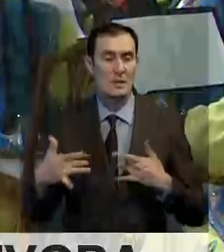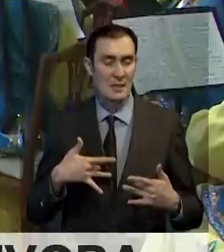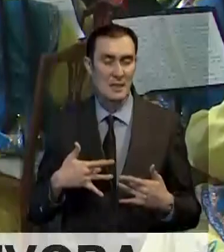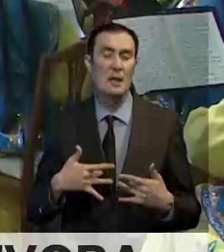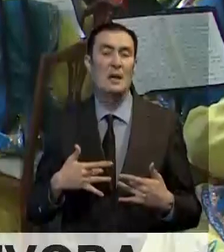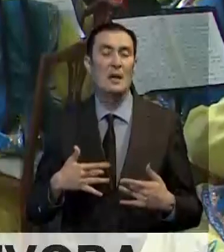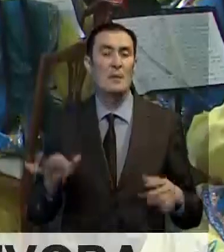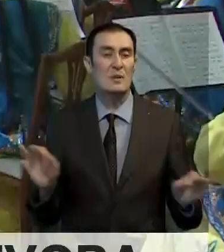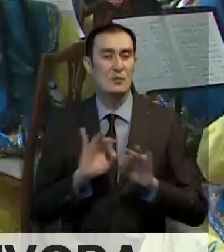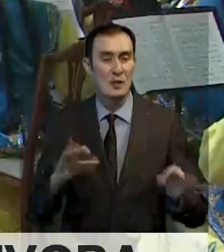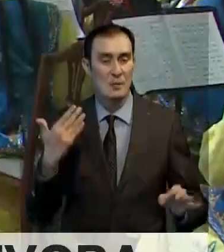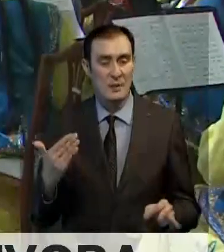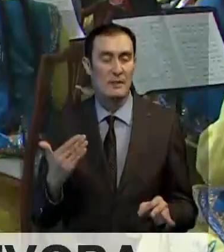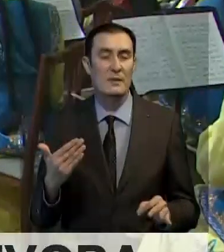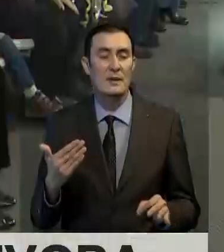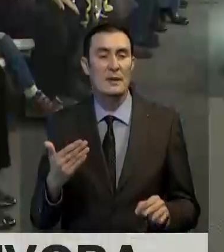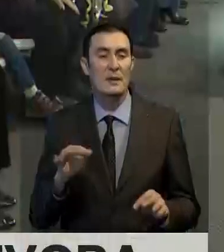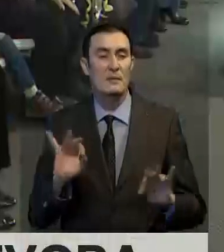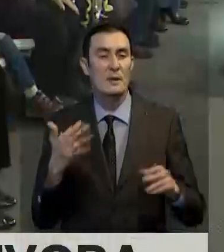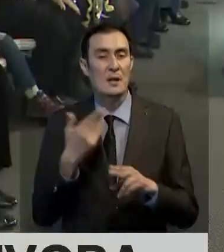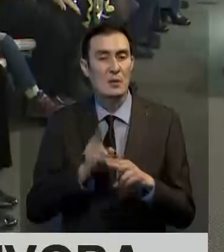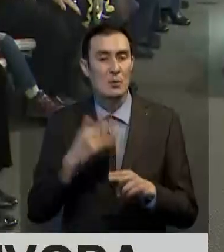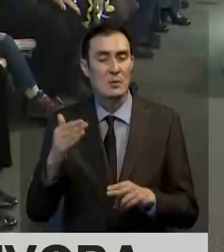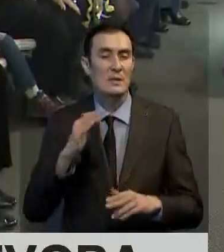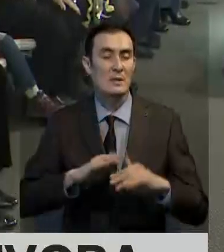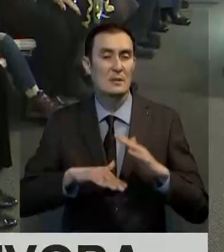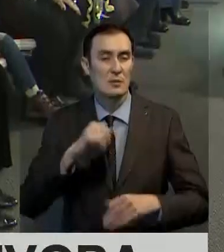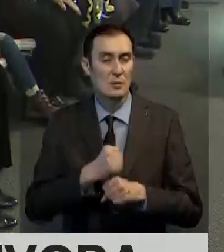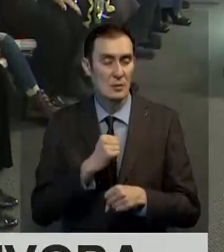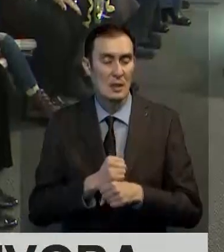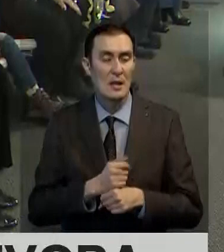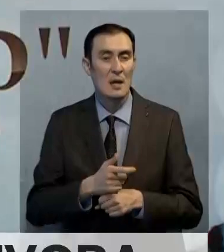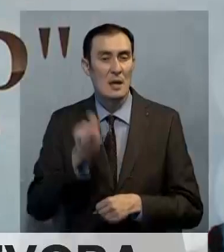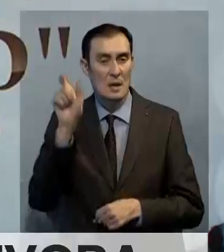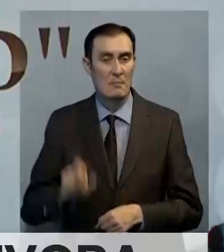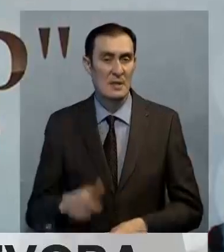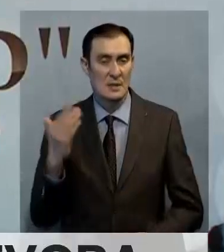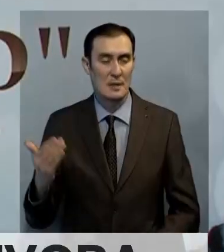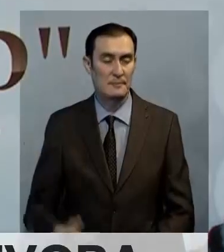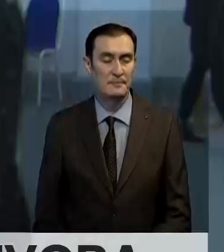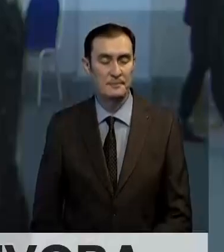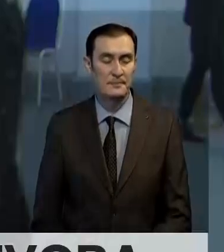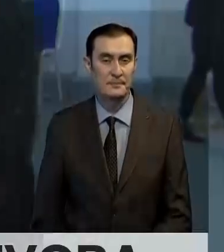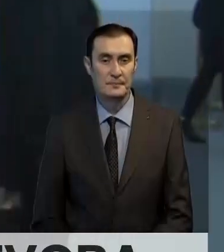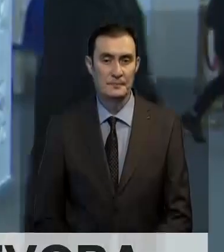произведения классиков казахского музыкального искусства звучали именно в той интерпретации, которую создал композитор.